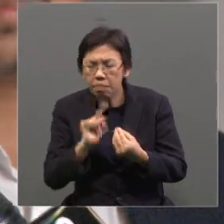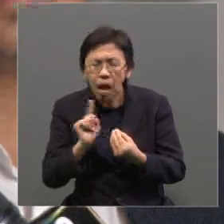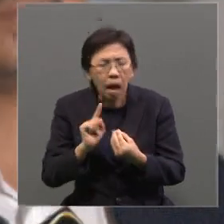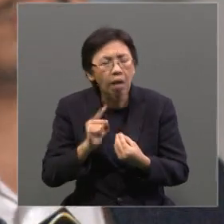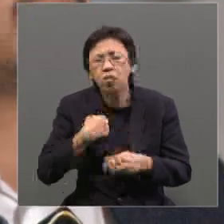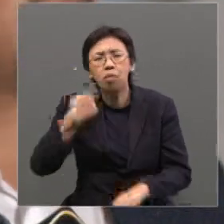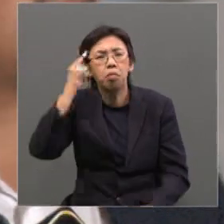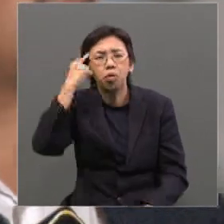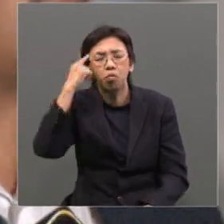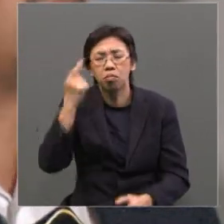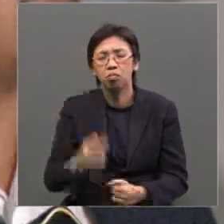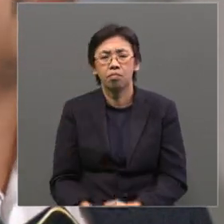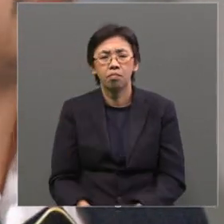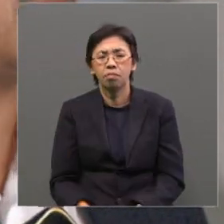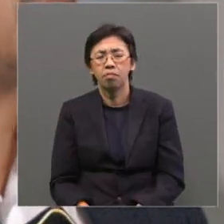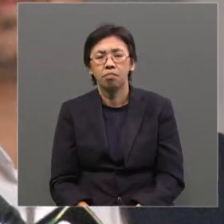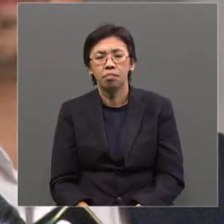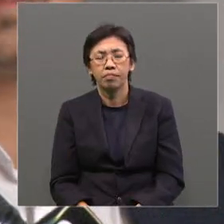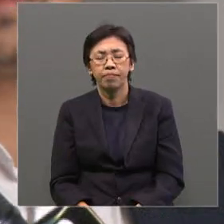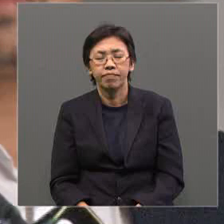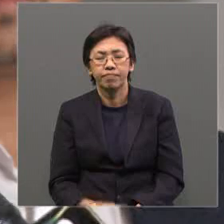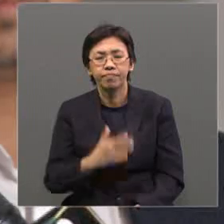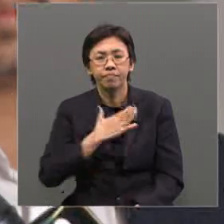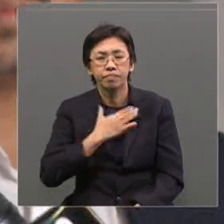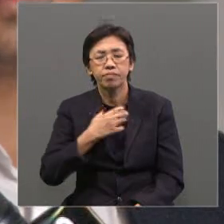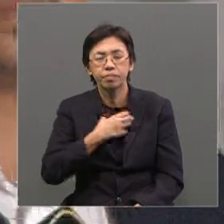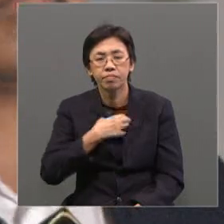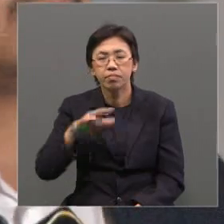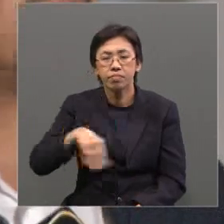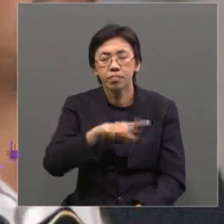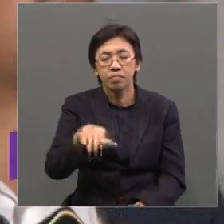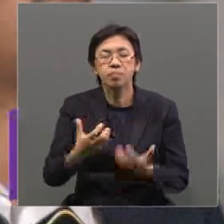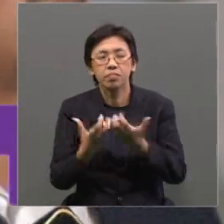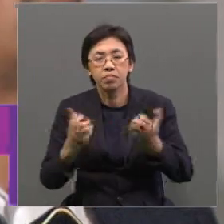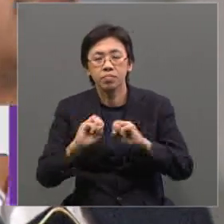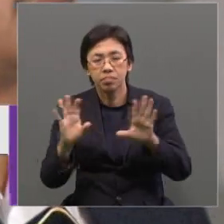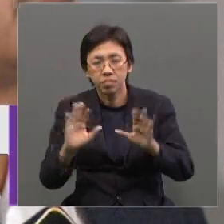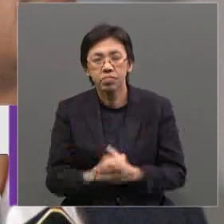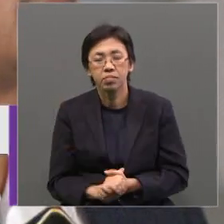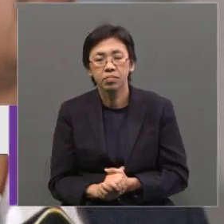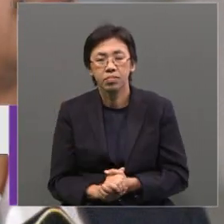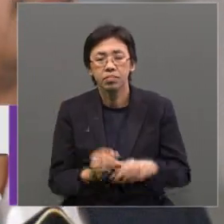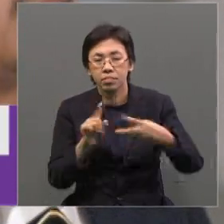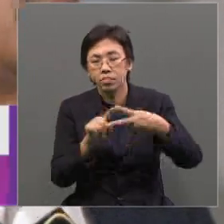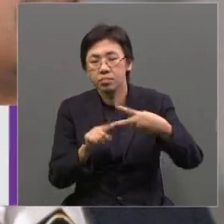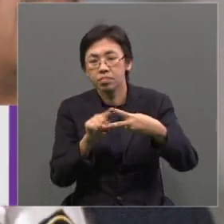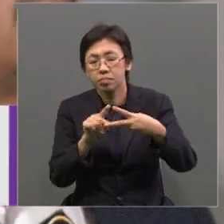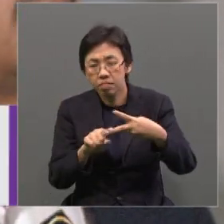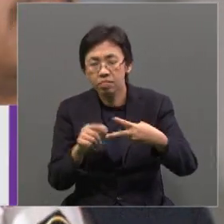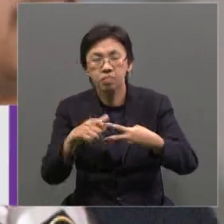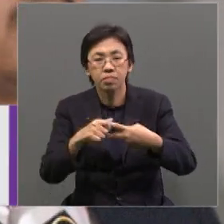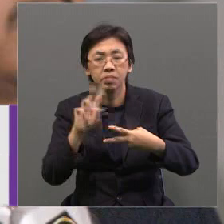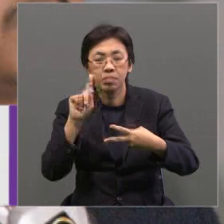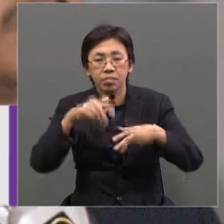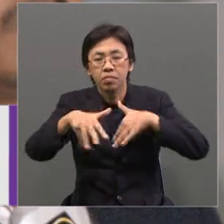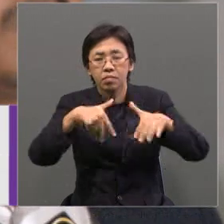องฟังเสียงดูครับ ตัวผมเองเนี่ยอยากให้ทุกท่านแยกว่ามันมี2เรื่องคือเรื่องที่เป็นข่าวที่ประชาช